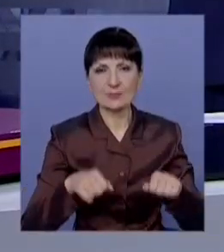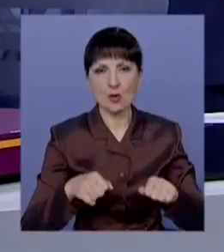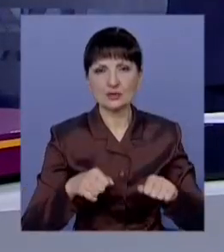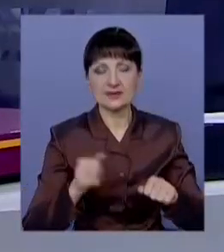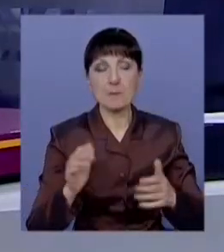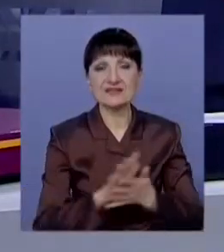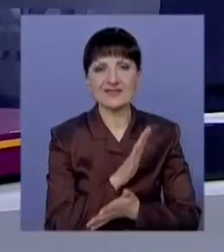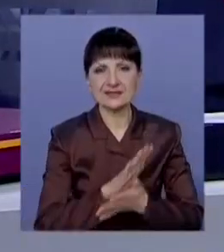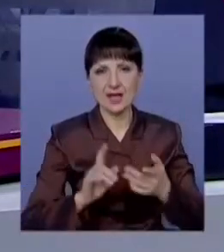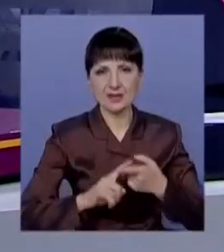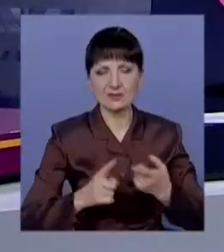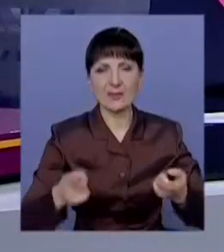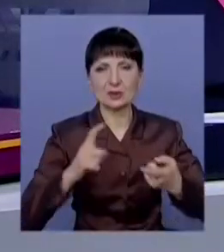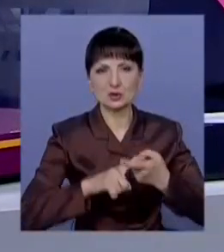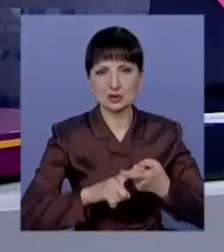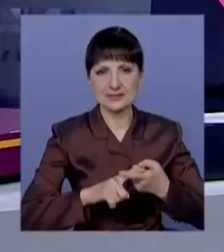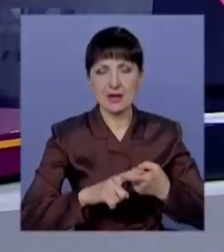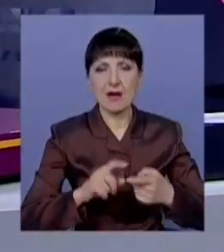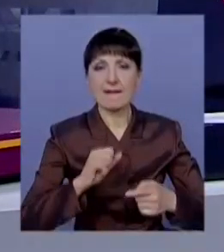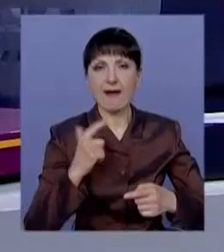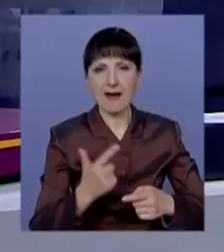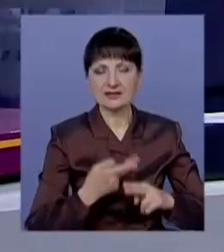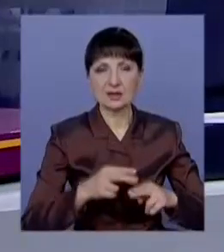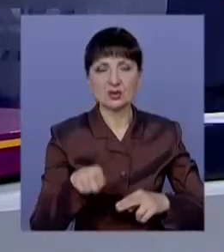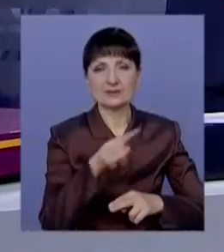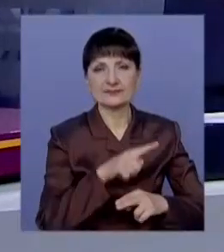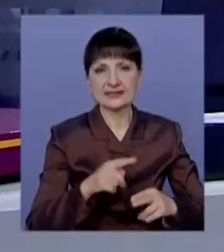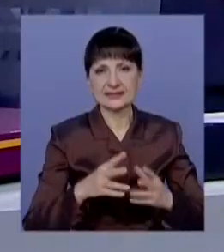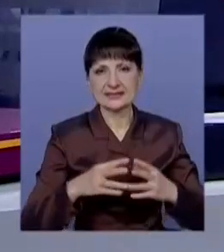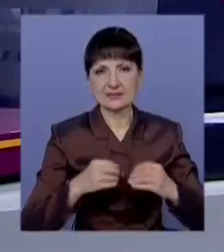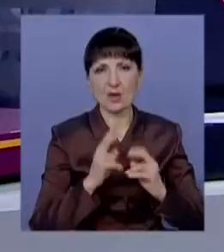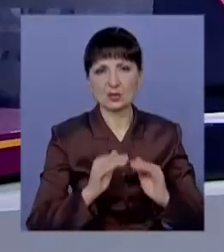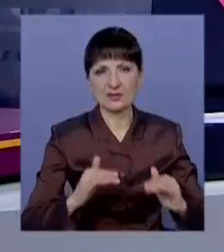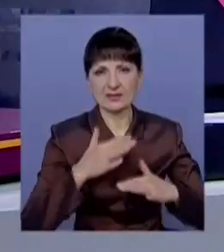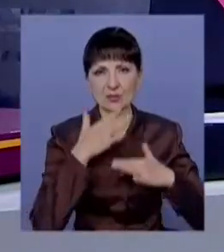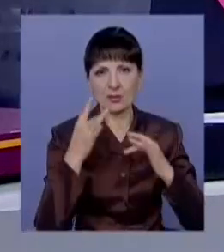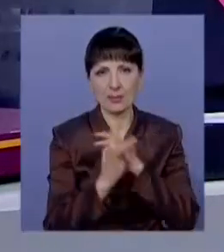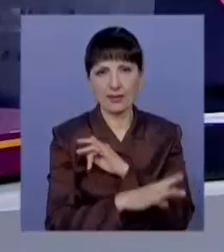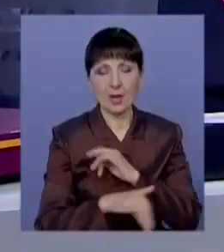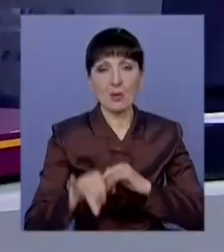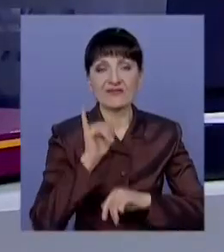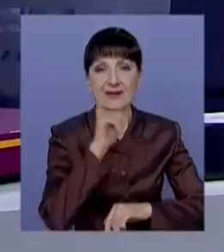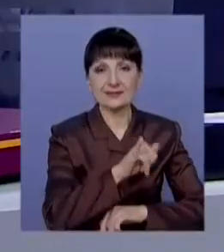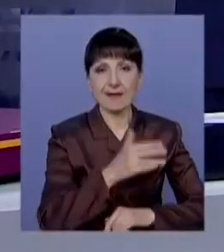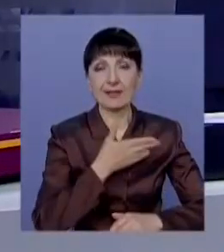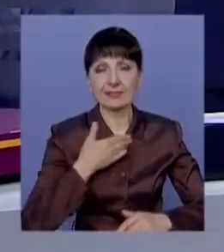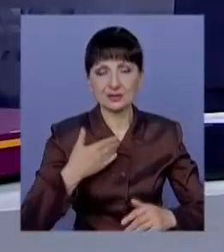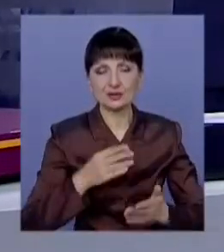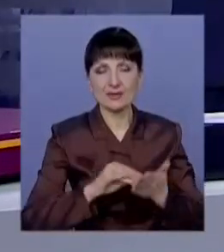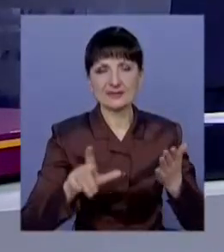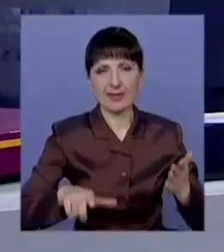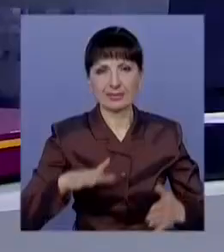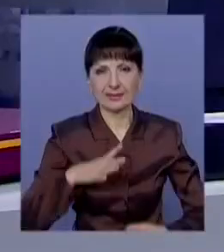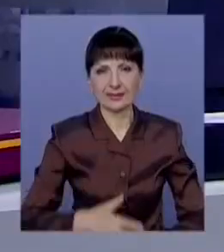на безвозмездной основе подключить жилые строения, в которых проживают социально уязвимые слои населения. У них в гостях побывала Дина